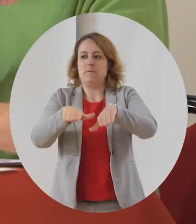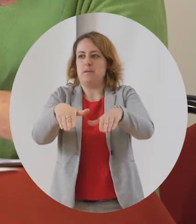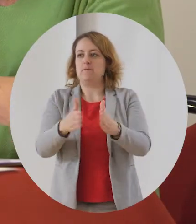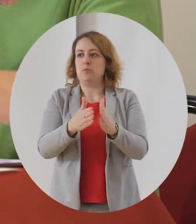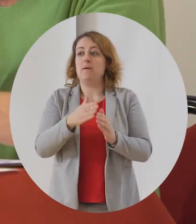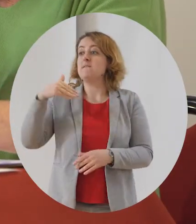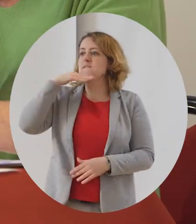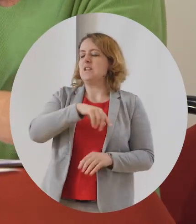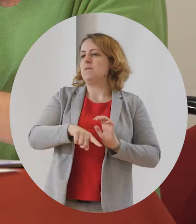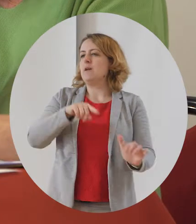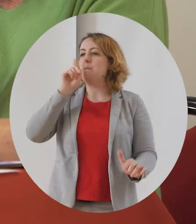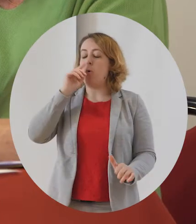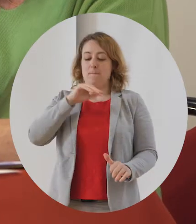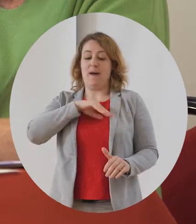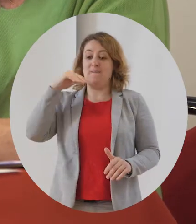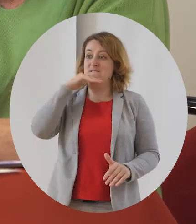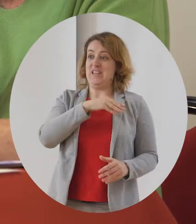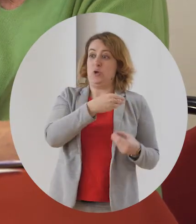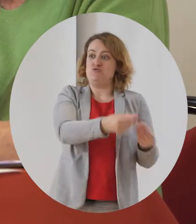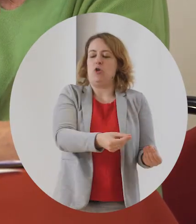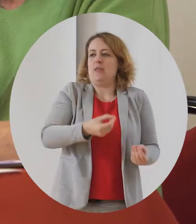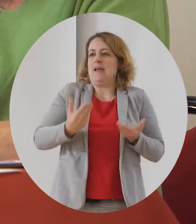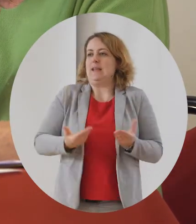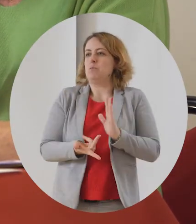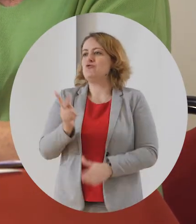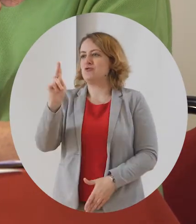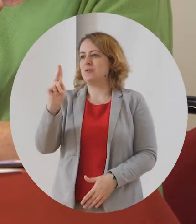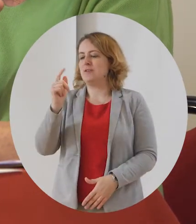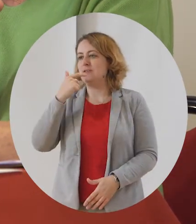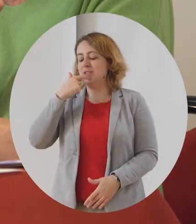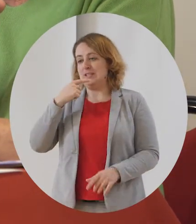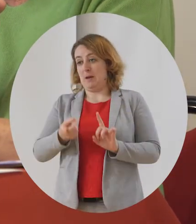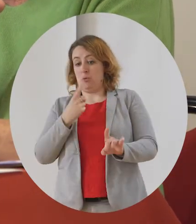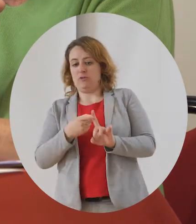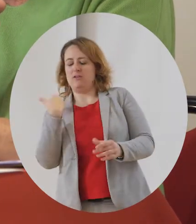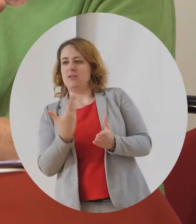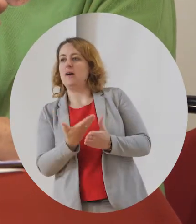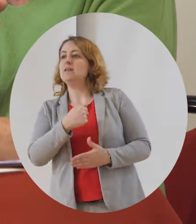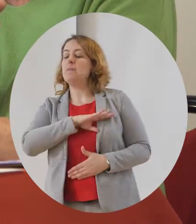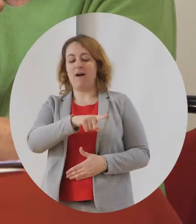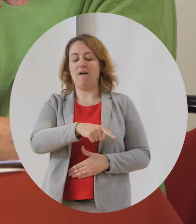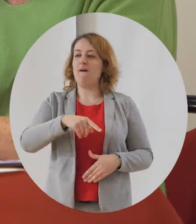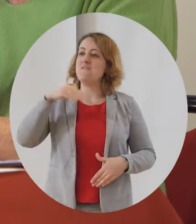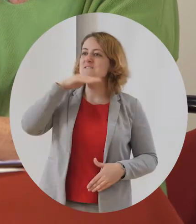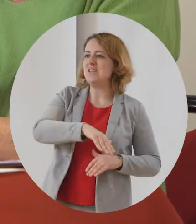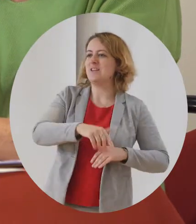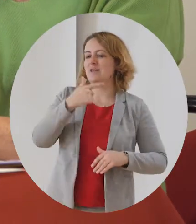très vite. Parce que la vitesse va leur permettre d'avoir plus de stabilité. Donc il faut être vigilant à savoir que ce